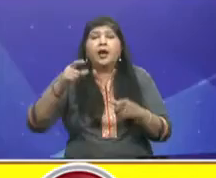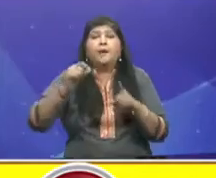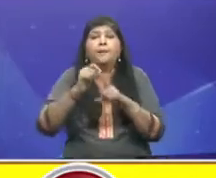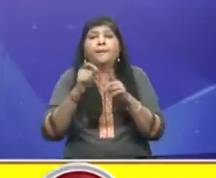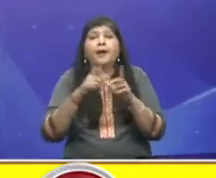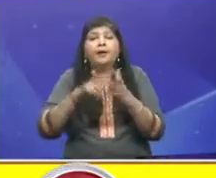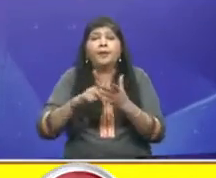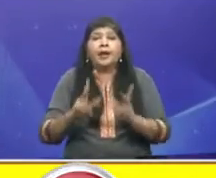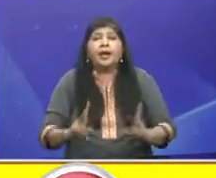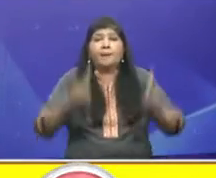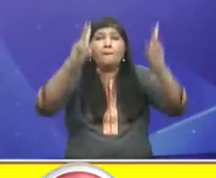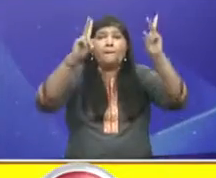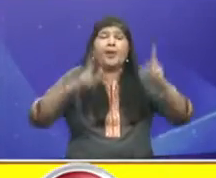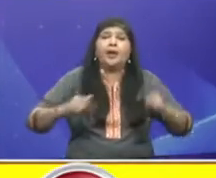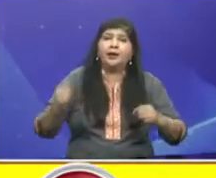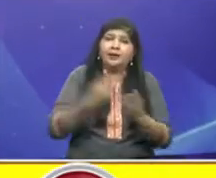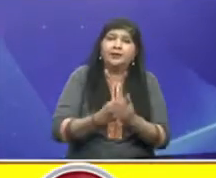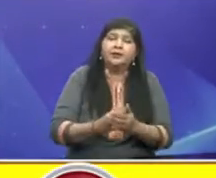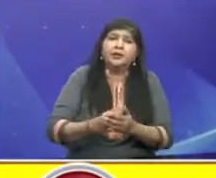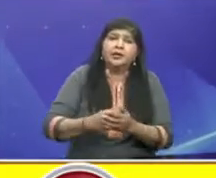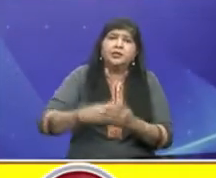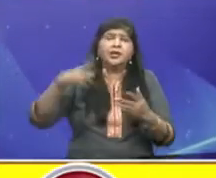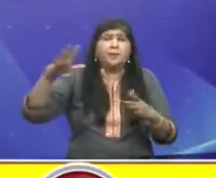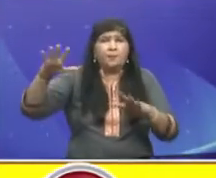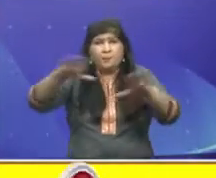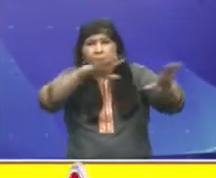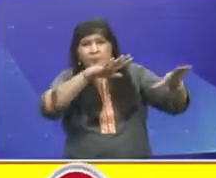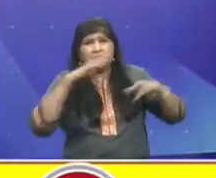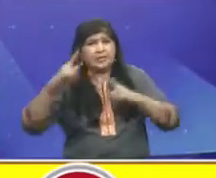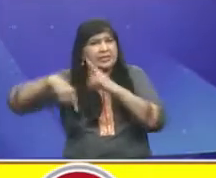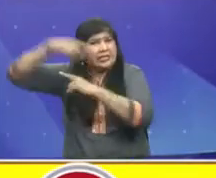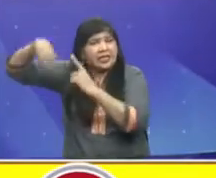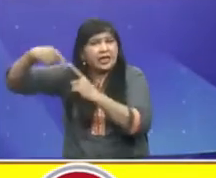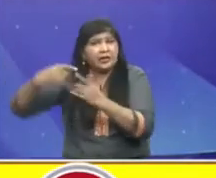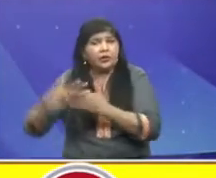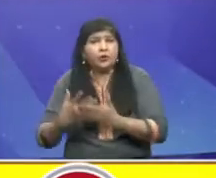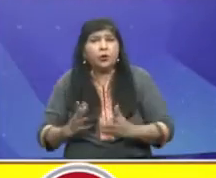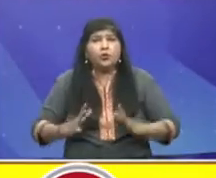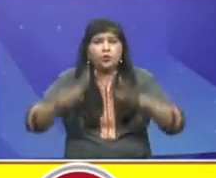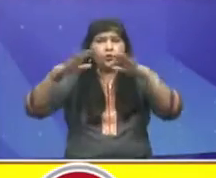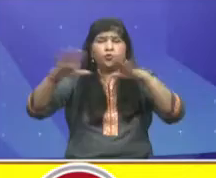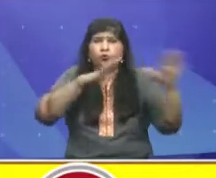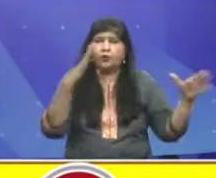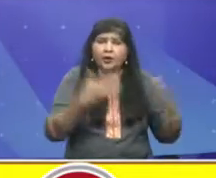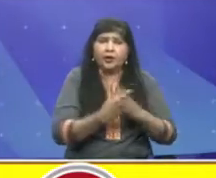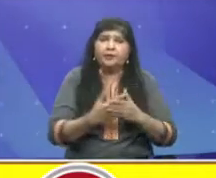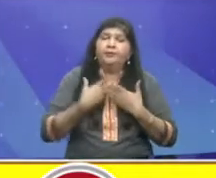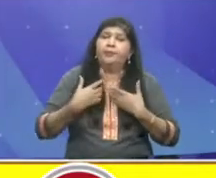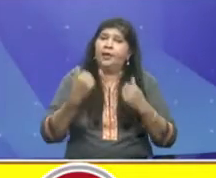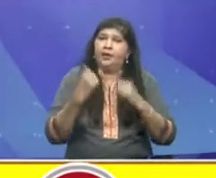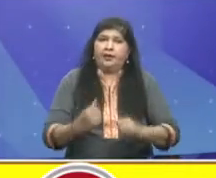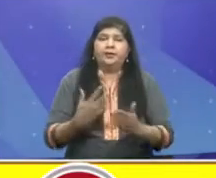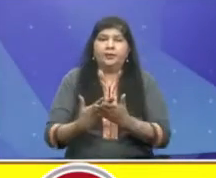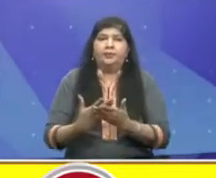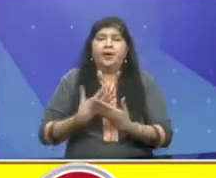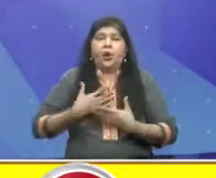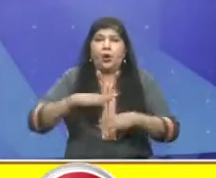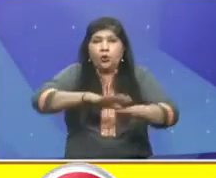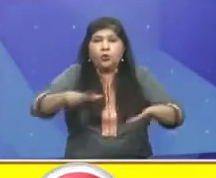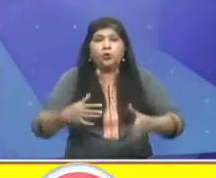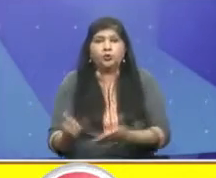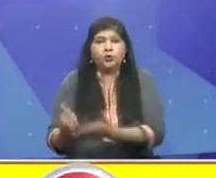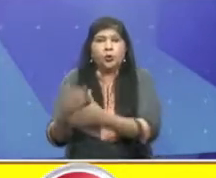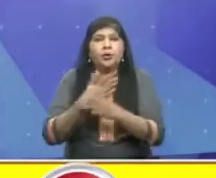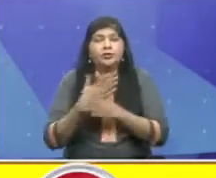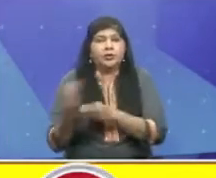हैं। ये पेड़ साइक्लोन और तूफानों में भी खड़े रहते हैं और जमीन को सुरक्षा देते हैं। इनसे अब इस इलाके